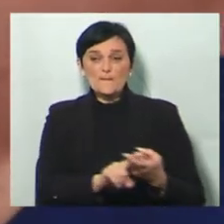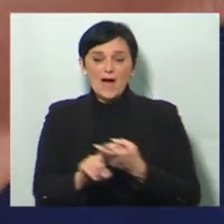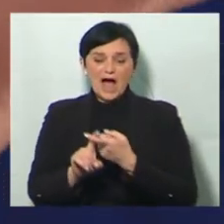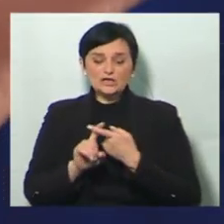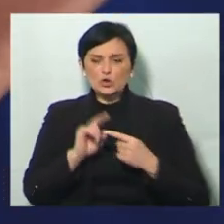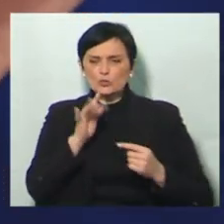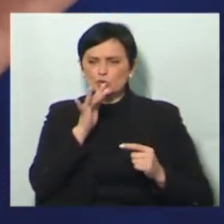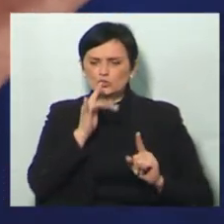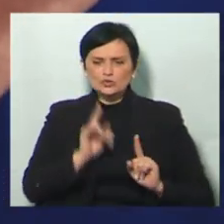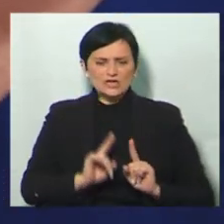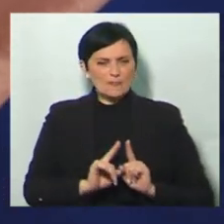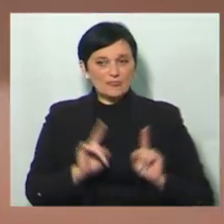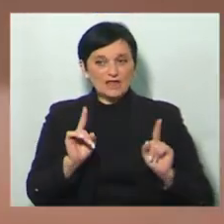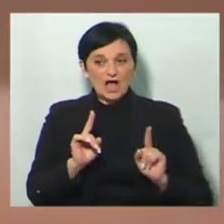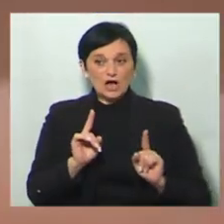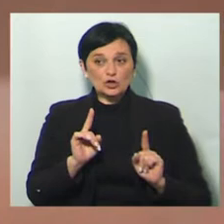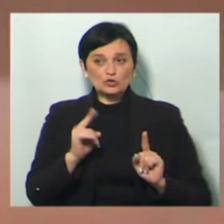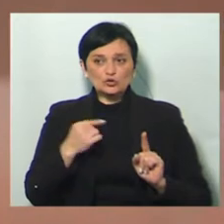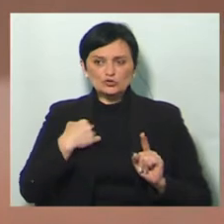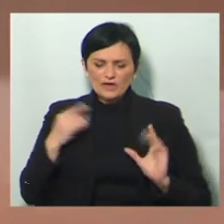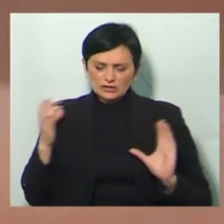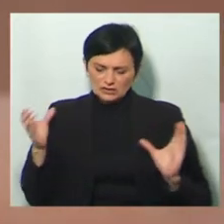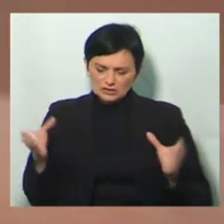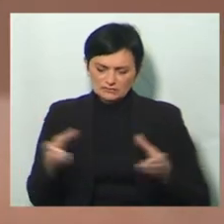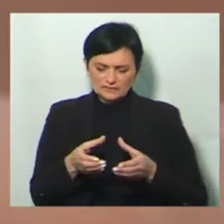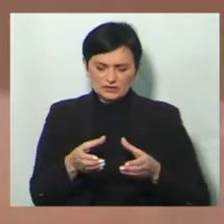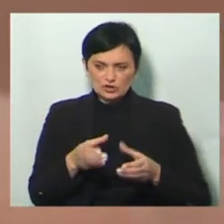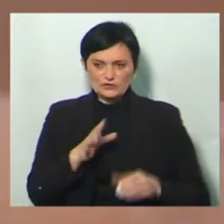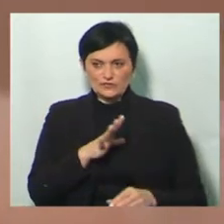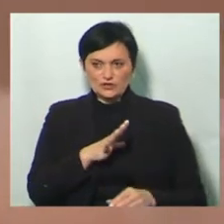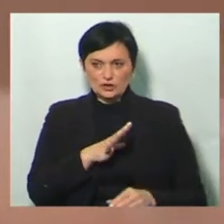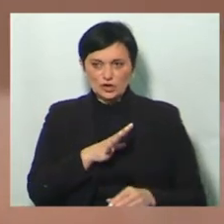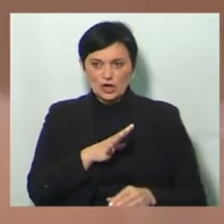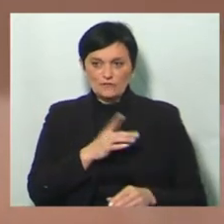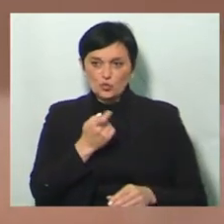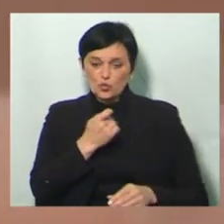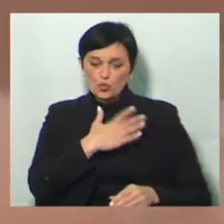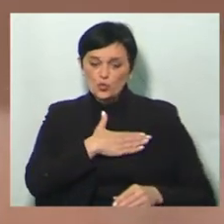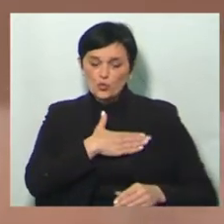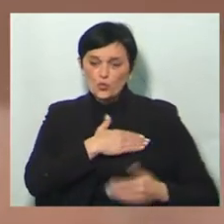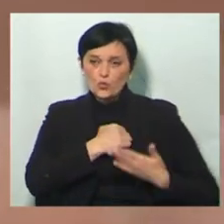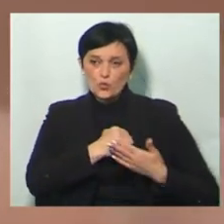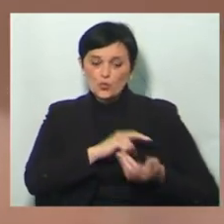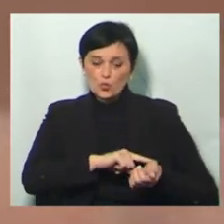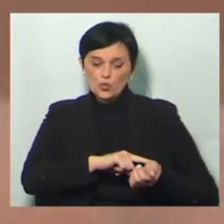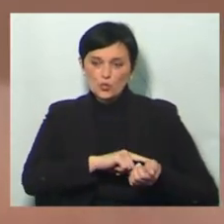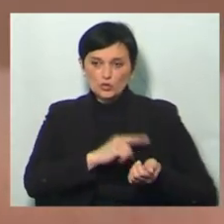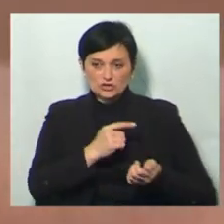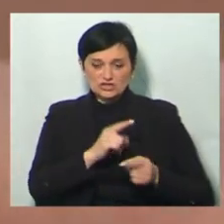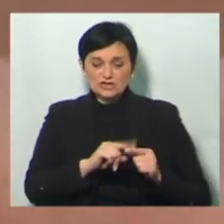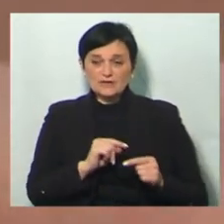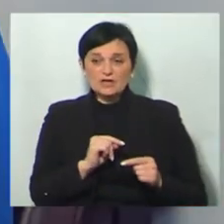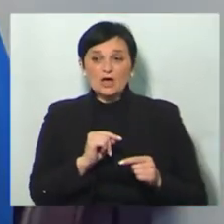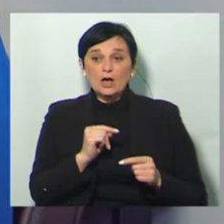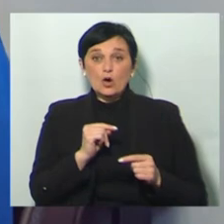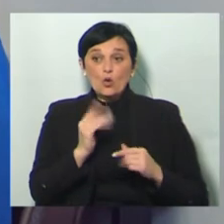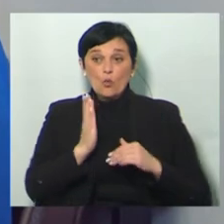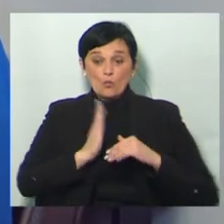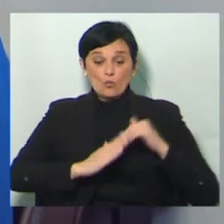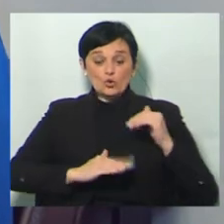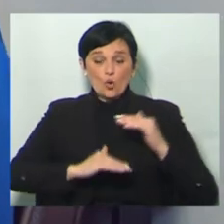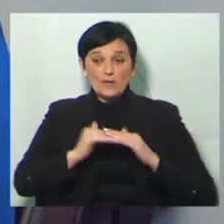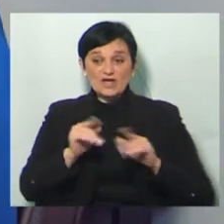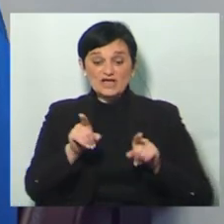დროს განსაკუთრებით ყველა ერთად ვიყავით. Პულსი ცოტა აჩქარებული გაქვთ. პროფესია, აი,